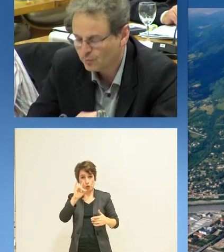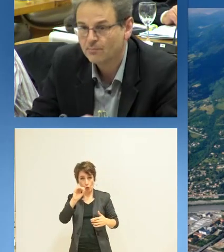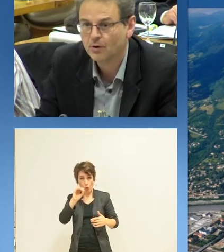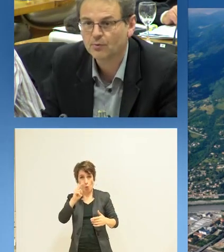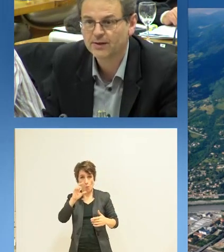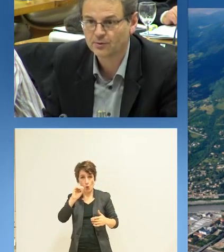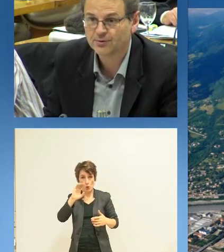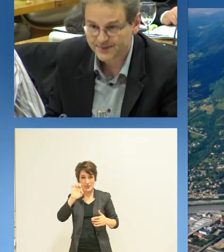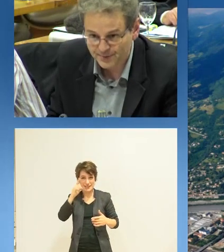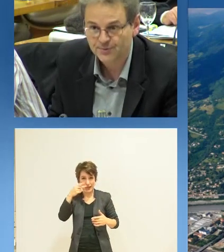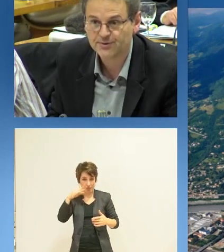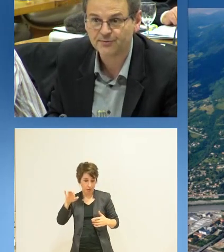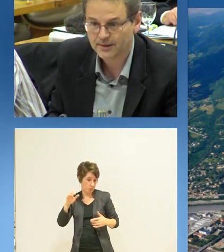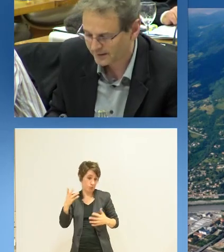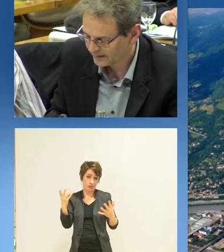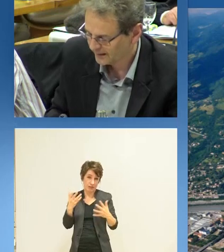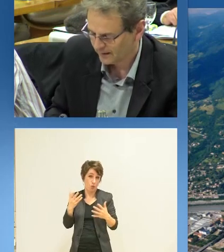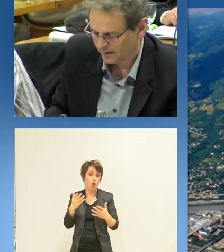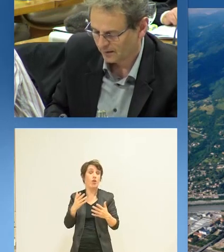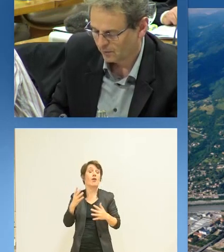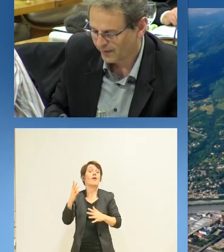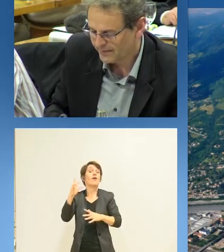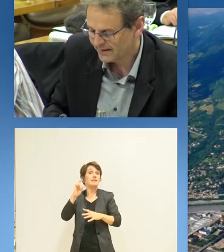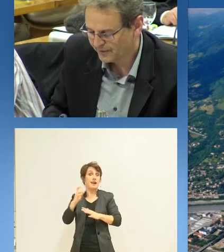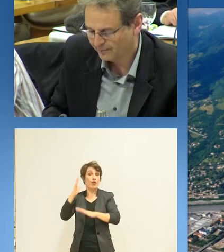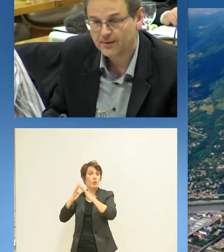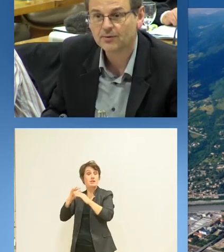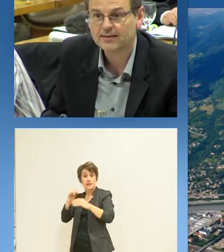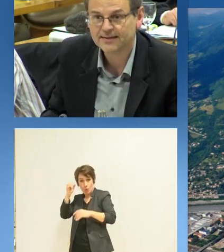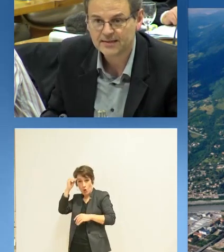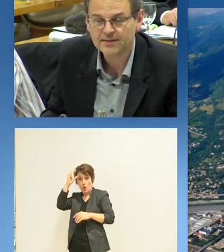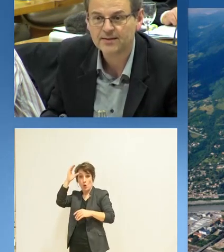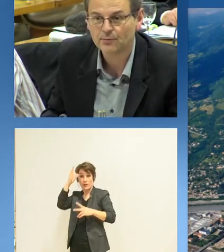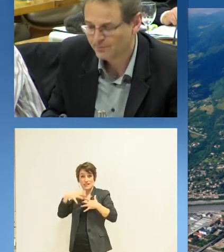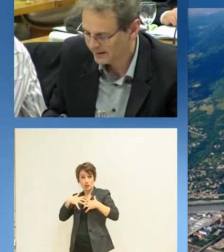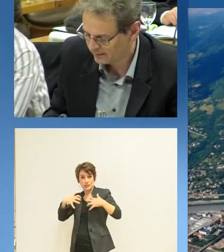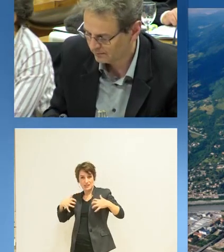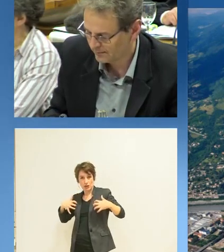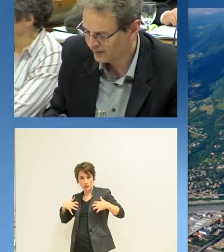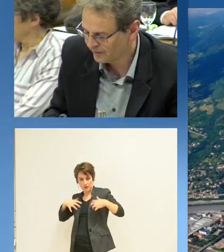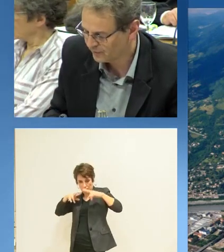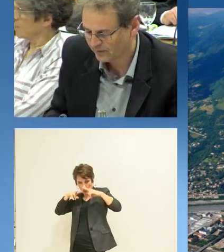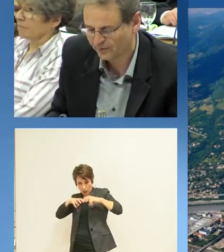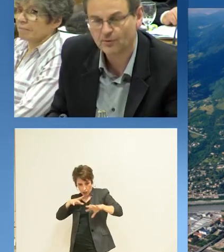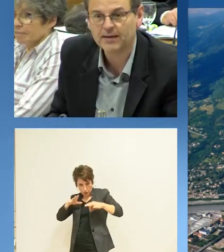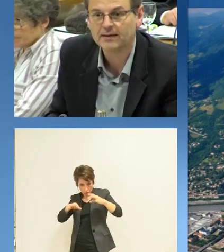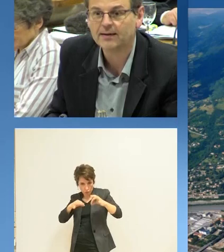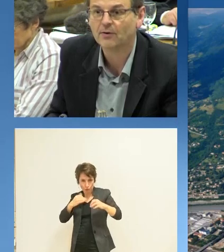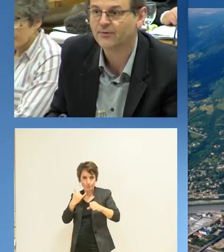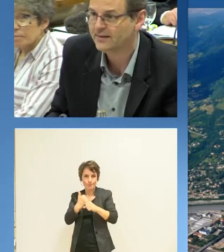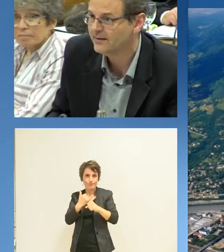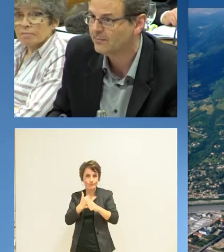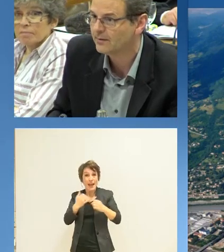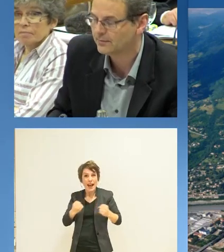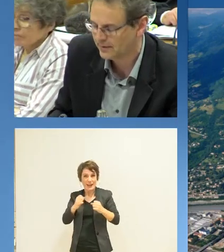apparu au moment où les connaissances scientifiques ont permis d'affirmer que les activités humaines affecte désormais les